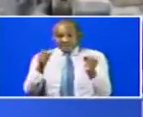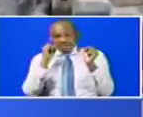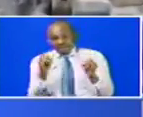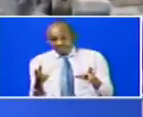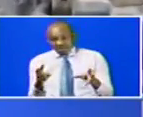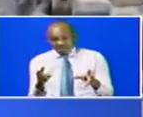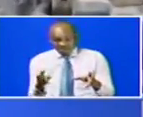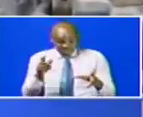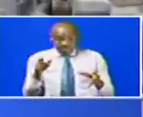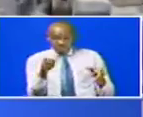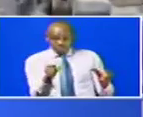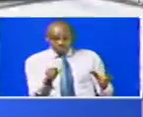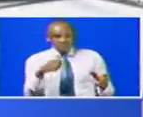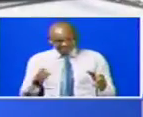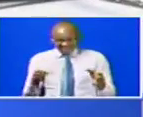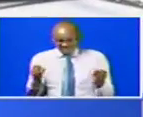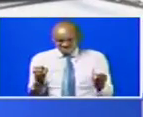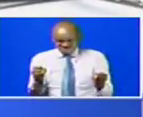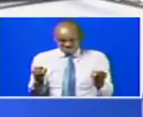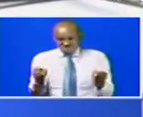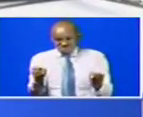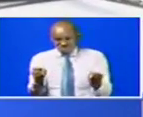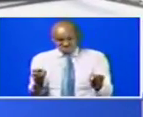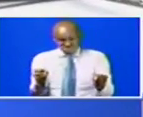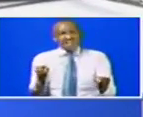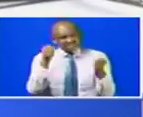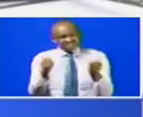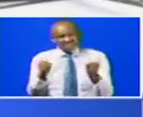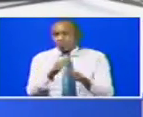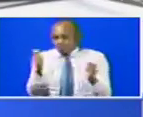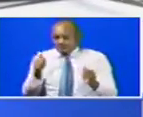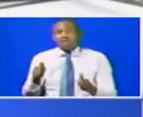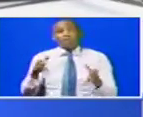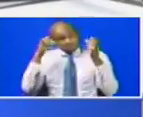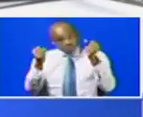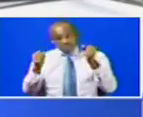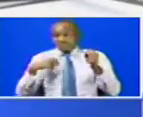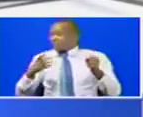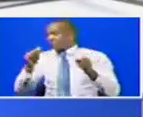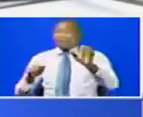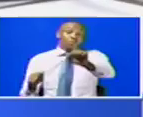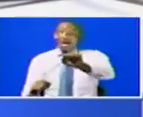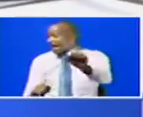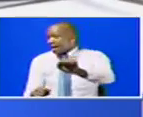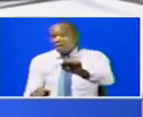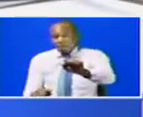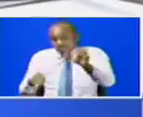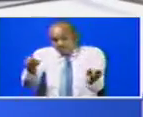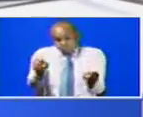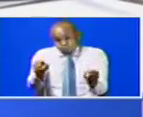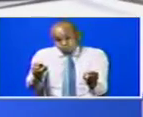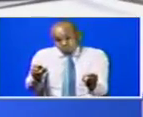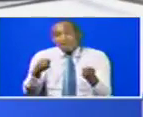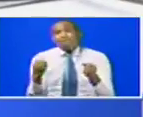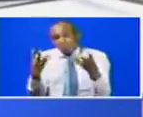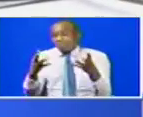miwili, hakikisha kwamba umedhibiti ile gari kwa kushika steering yako na mikono miwili. Kwa sababu kama umeshika na mikono miwili, kuidhibiti itakuwa